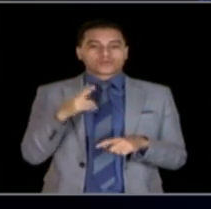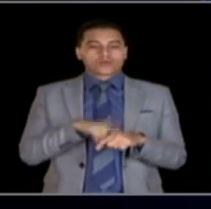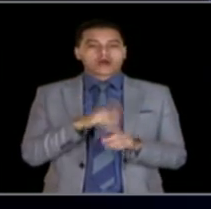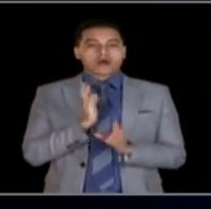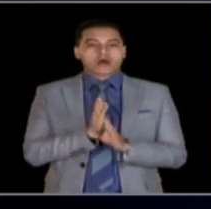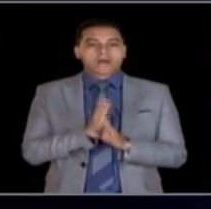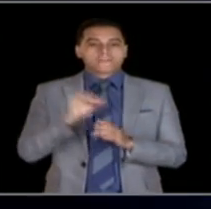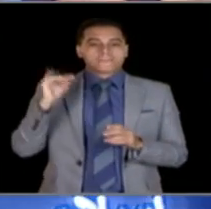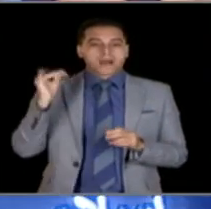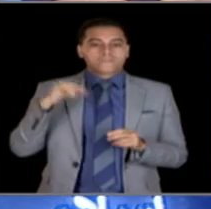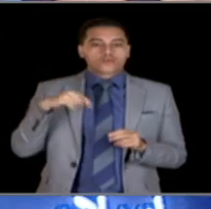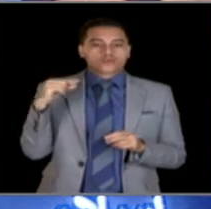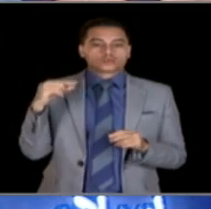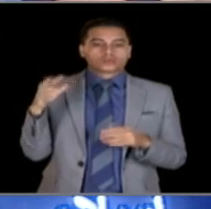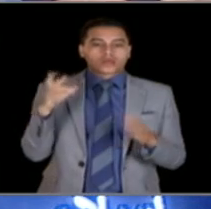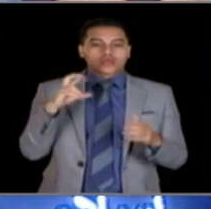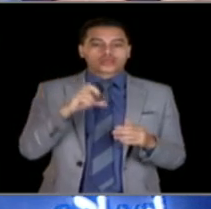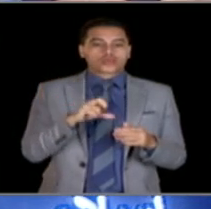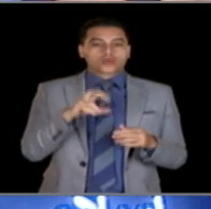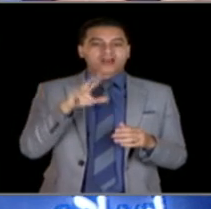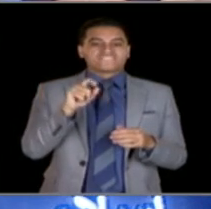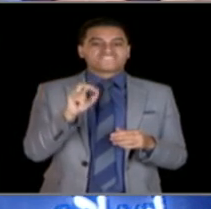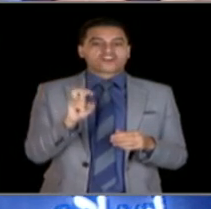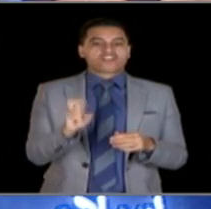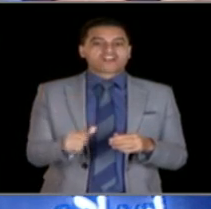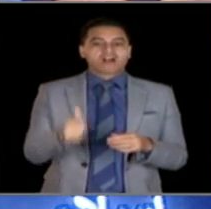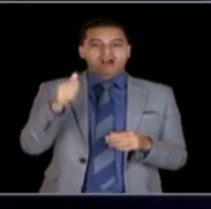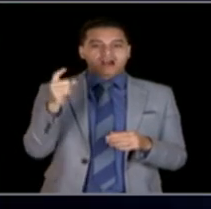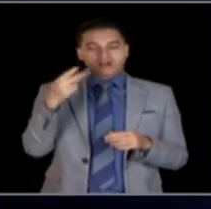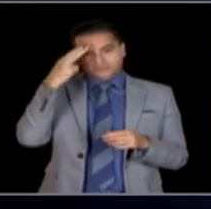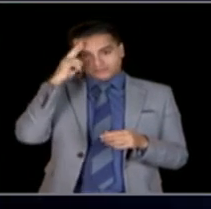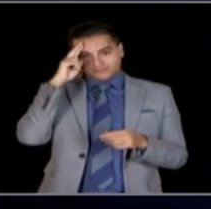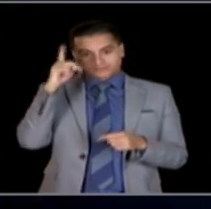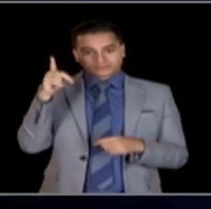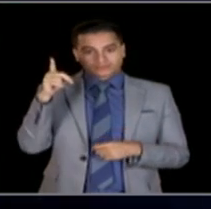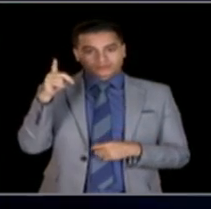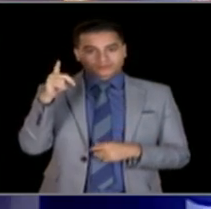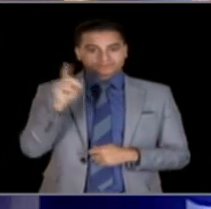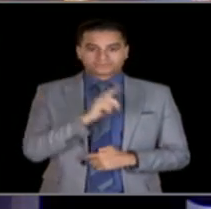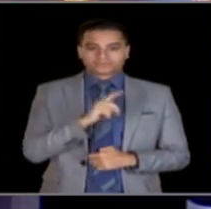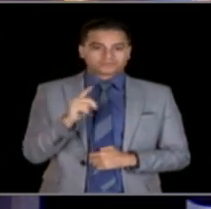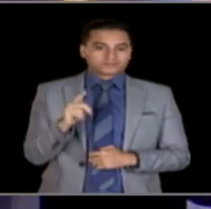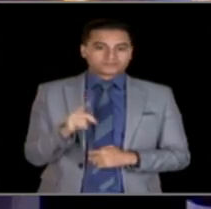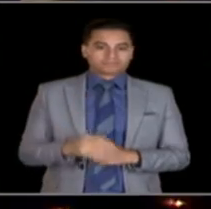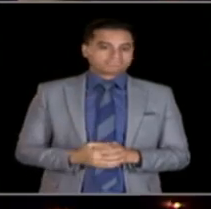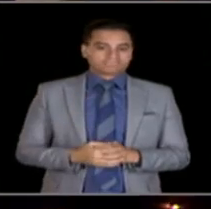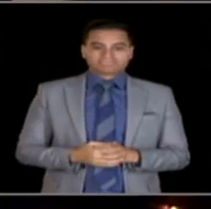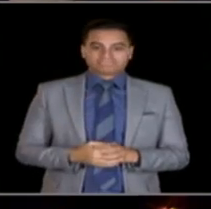محمود ذوالفقار؟ إسلام إجابتك. فؤاد الزاهري. إجابة خاطئة.